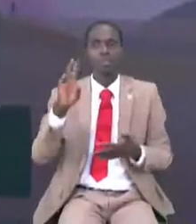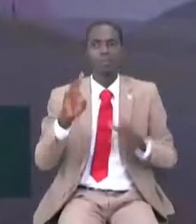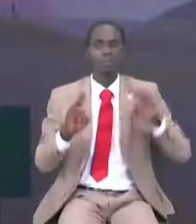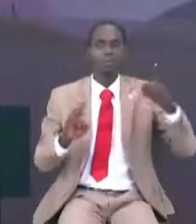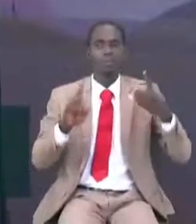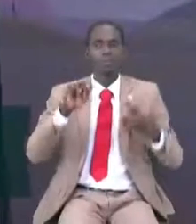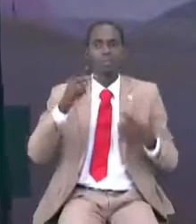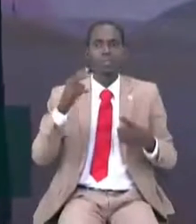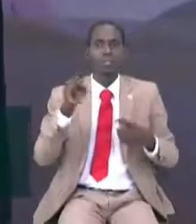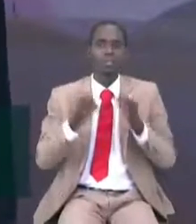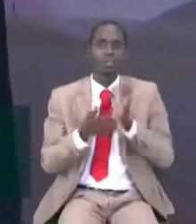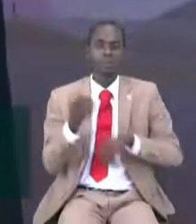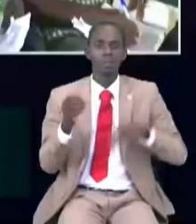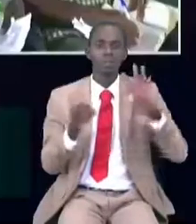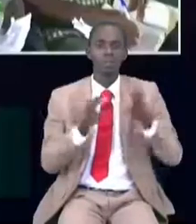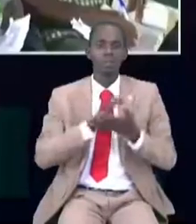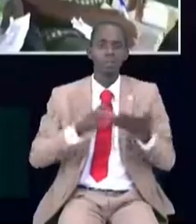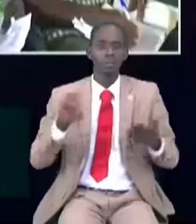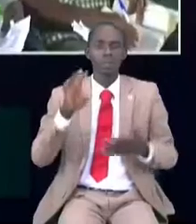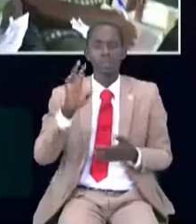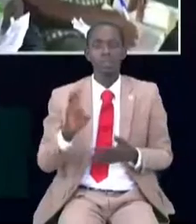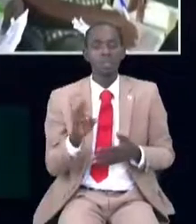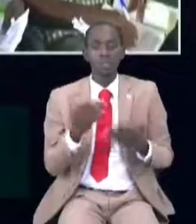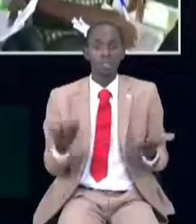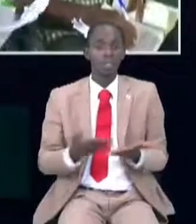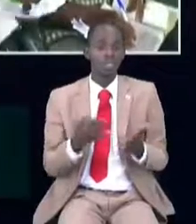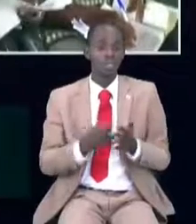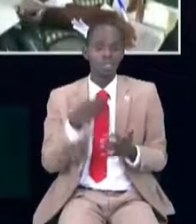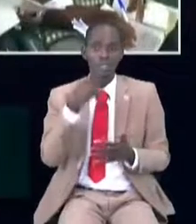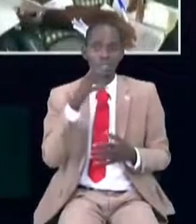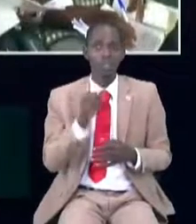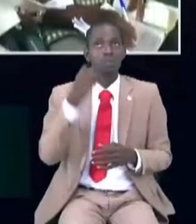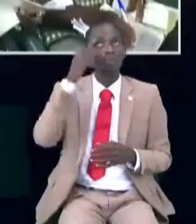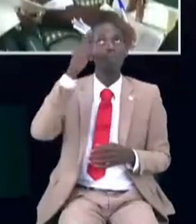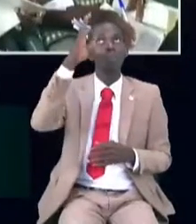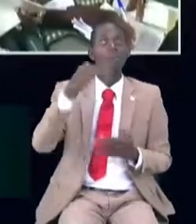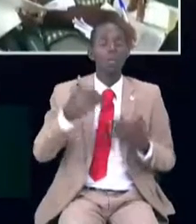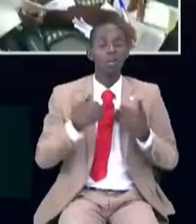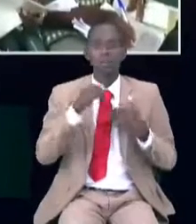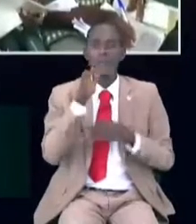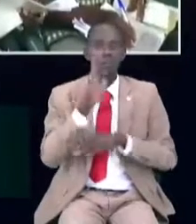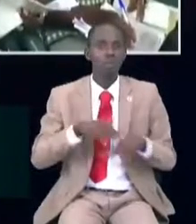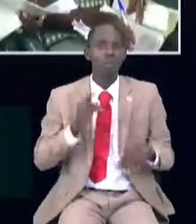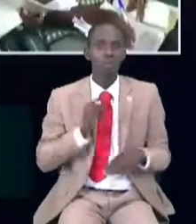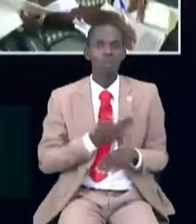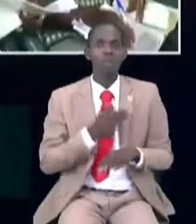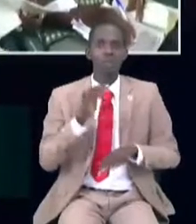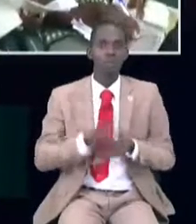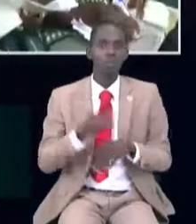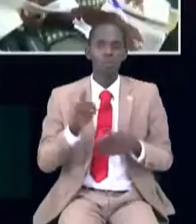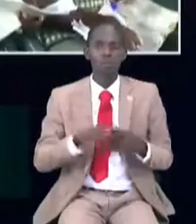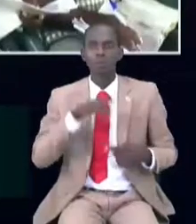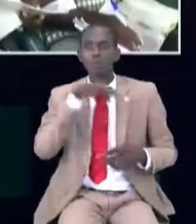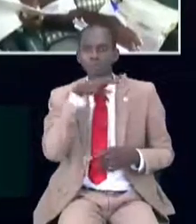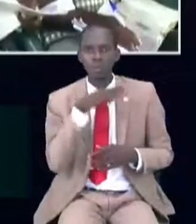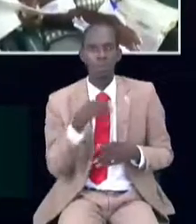1 Thessaloniciens 4, 7. Car Dieu ne nous a pas appelés à l'impureté, mais à la sanctification. C'est ce